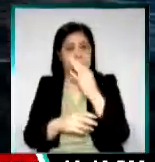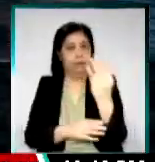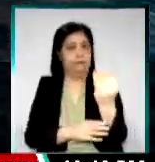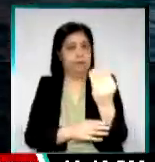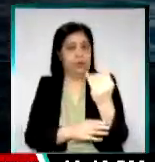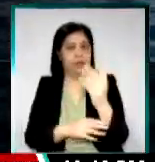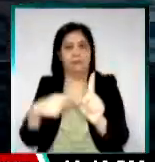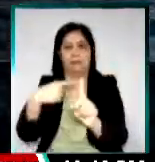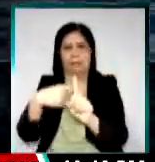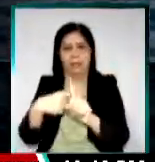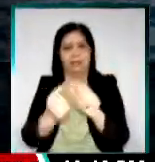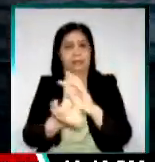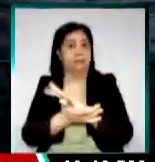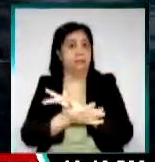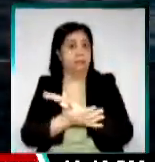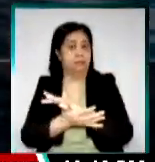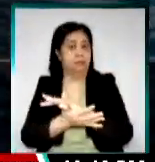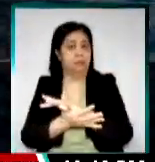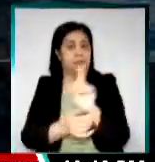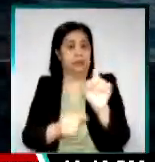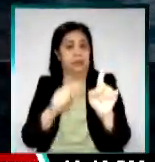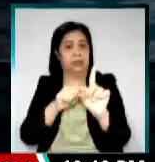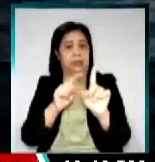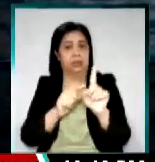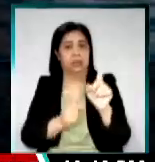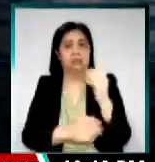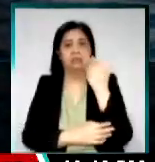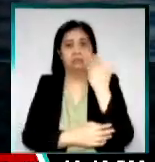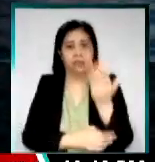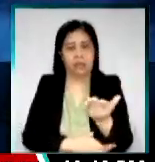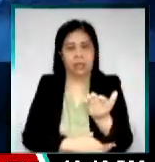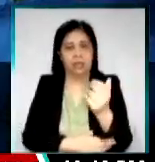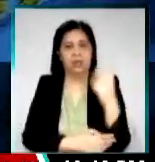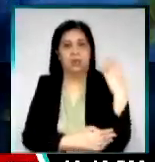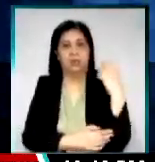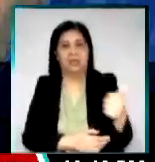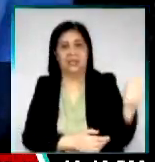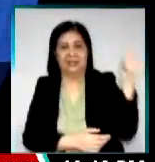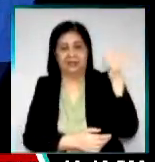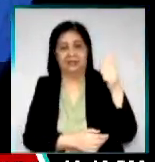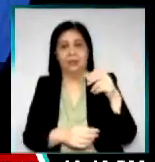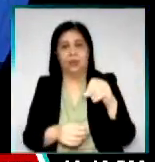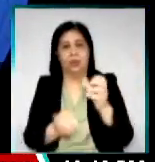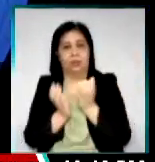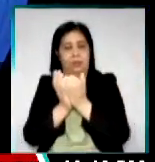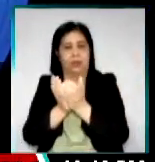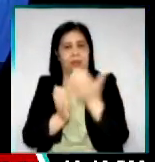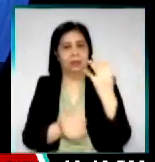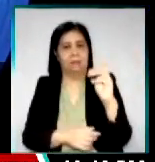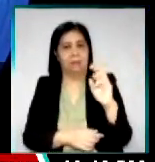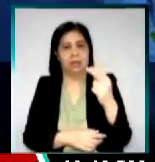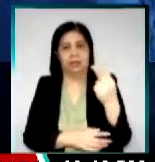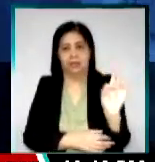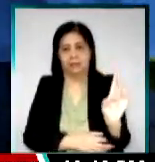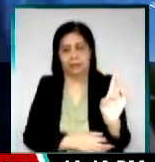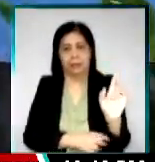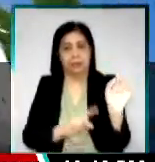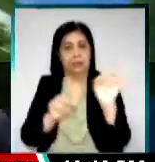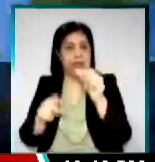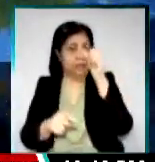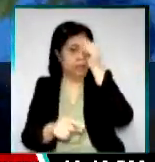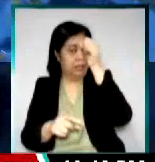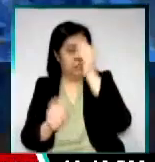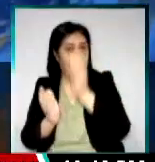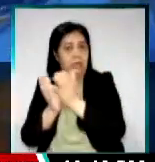sa COVID-19. Isa sa kanila ang namatay, ang chief mate ng barko. Nitong March 7, nagtungo sa India ang barko at nagtagal